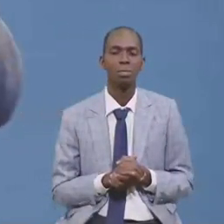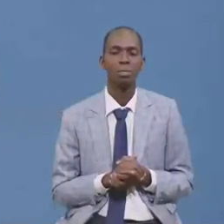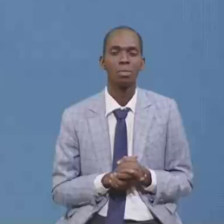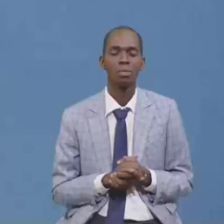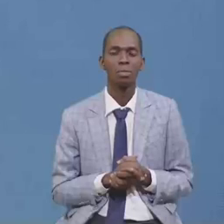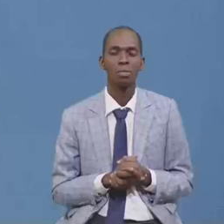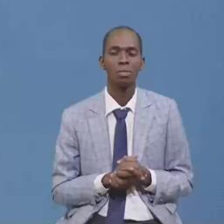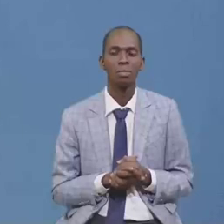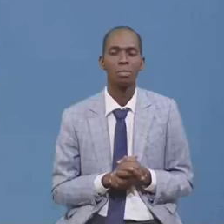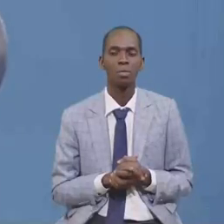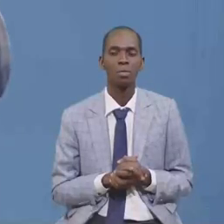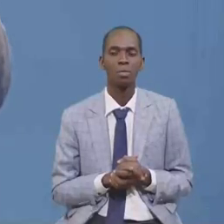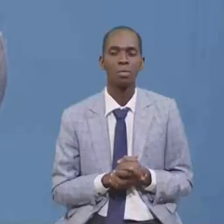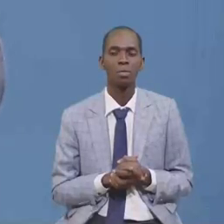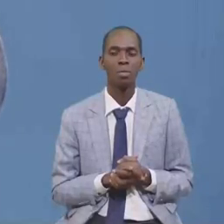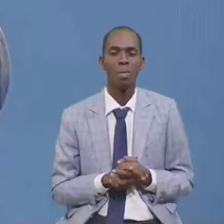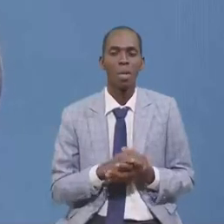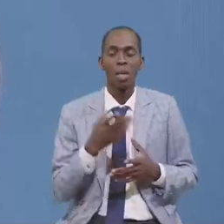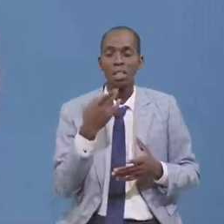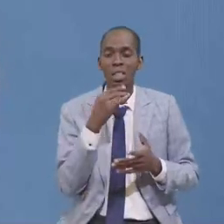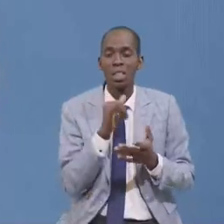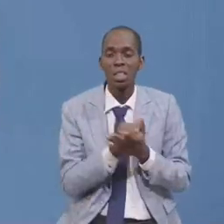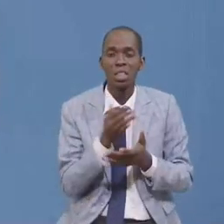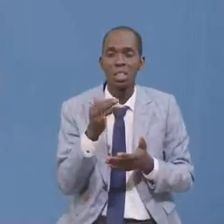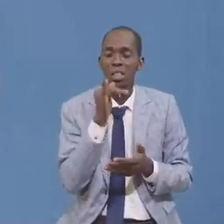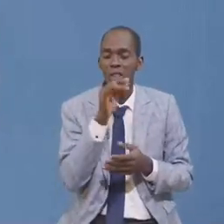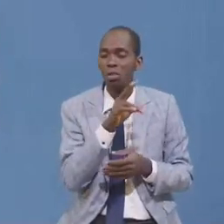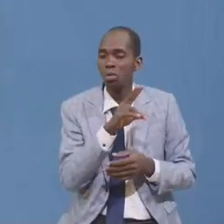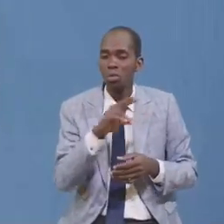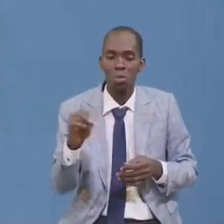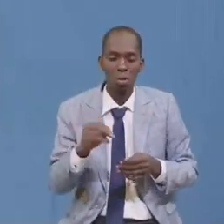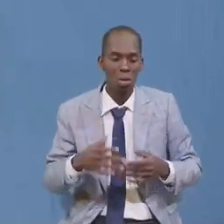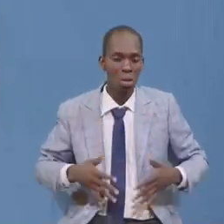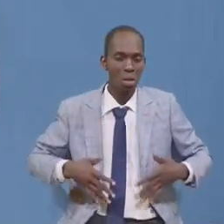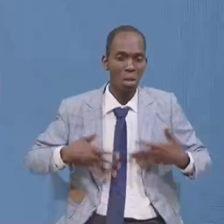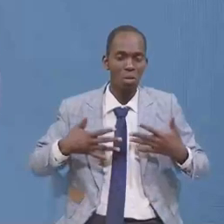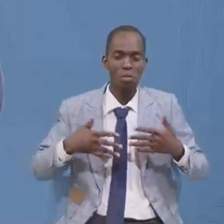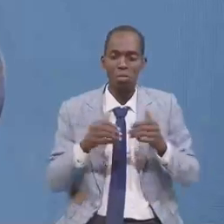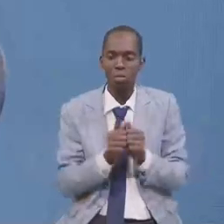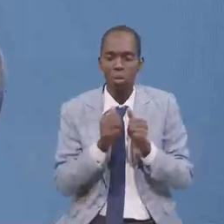Les actions. Il n'y a pas de vie sans action.